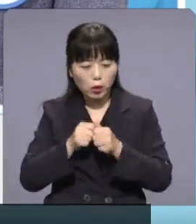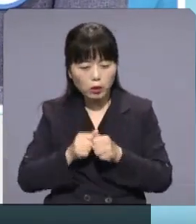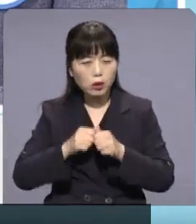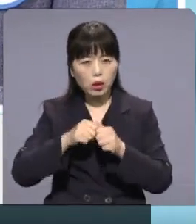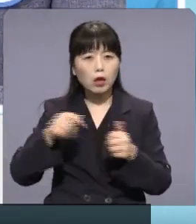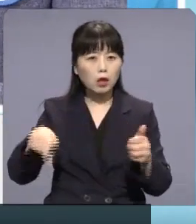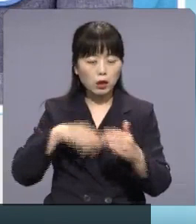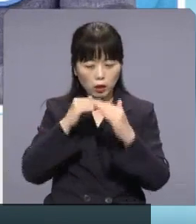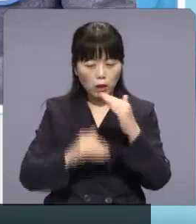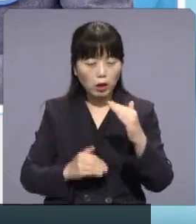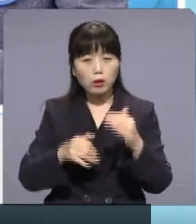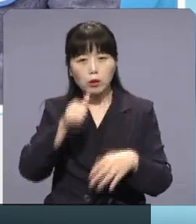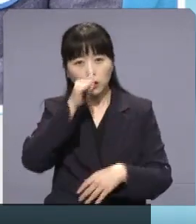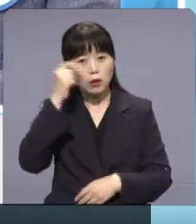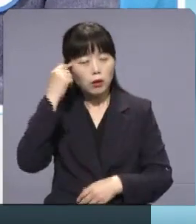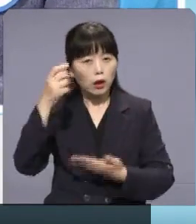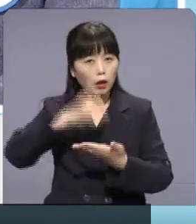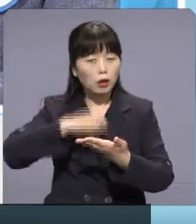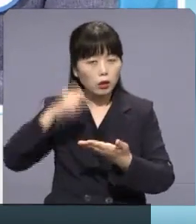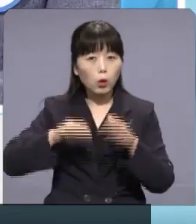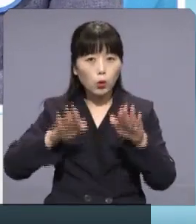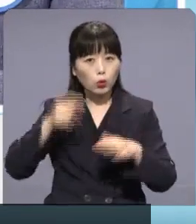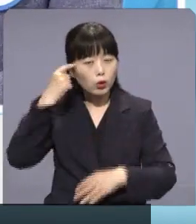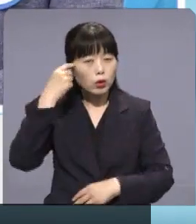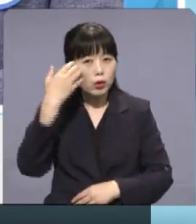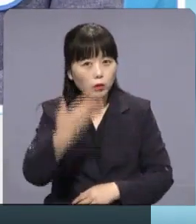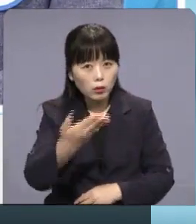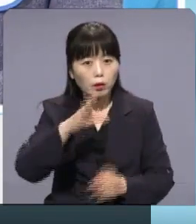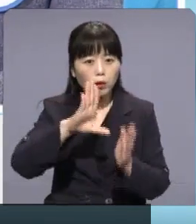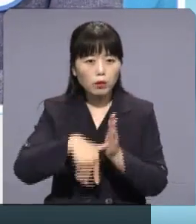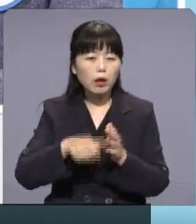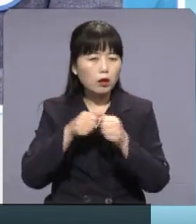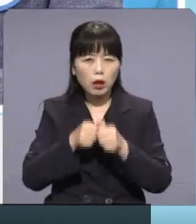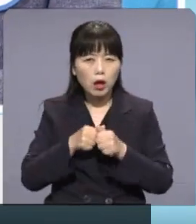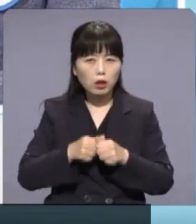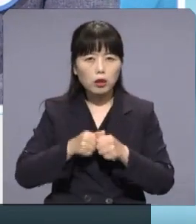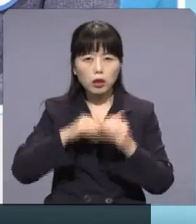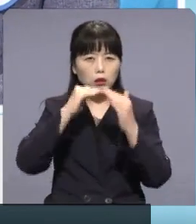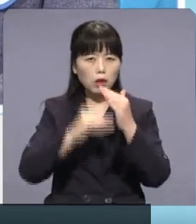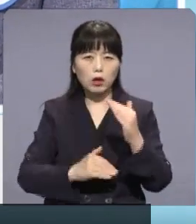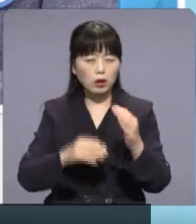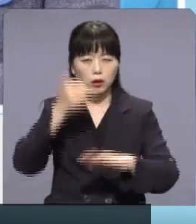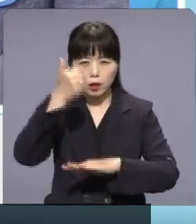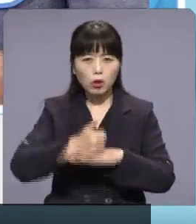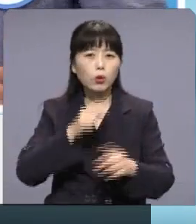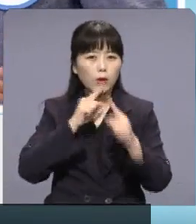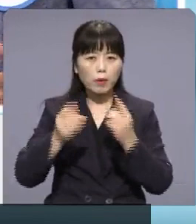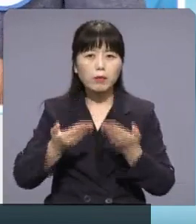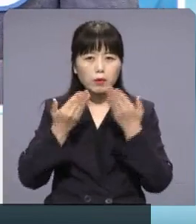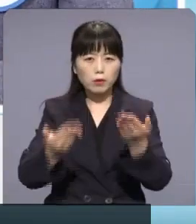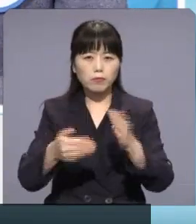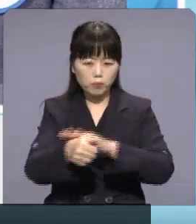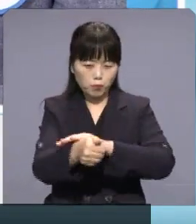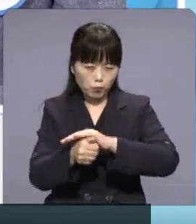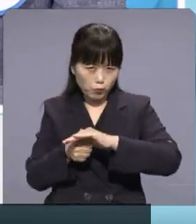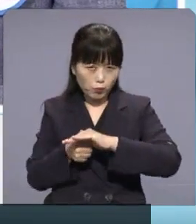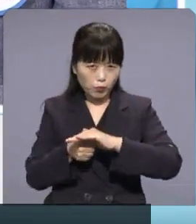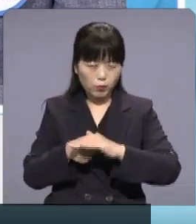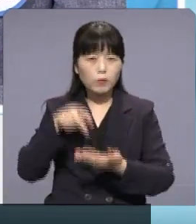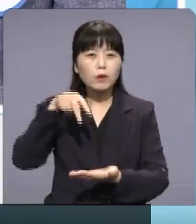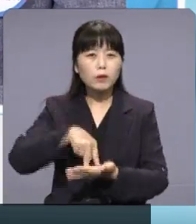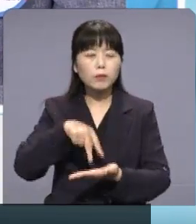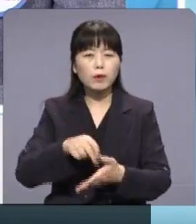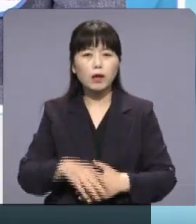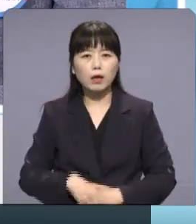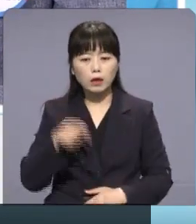다 있었습니까? 라고 기자들이 오늘 네. 질문을 하니까 자세한 사항은 나중에 말씀드리겠습니다. 이런 식으로 뒤로 빠졌거든요. 네.